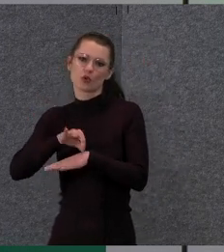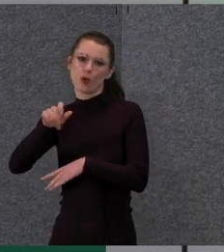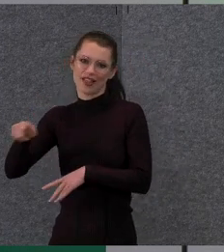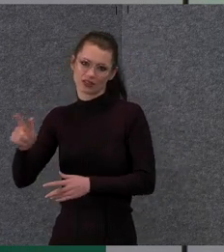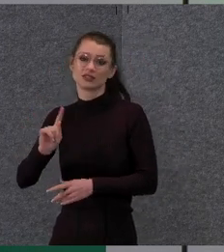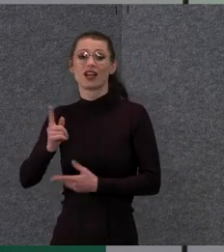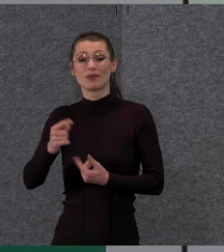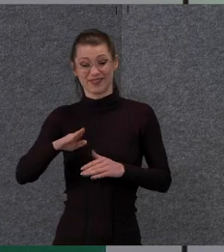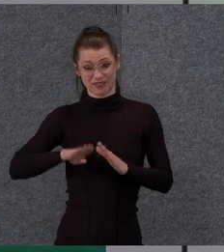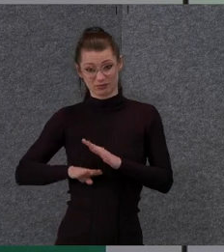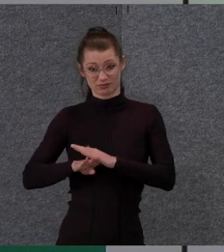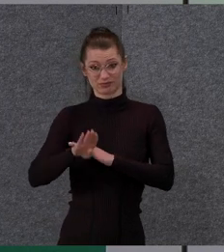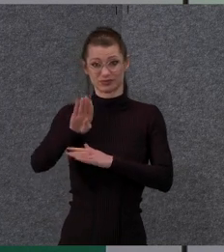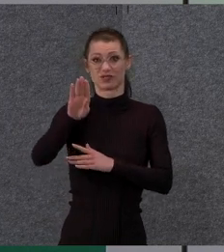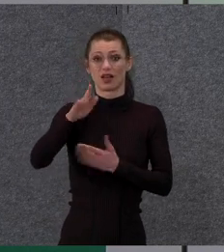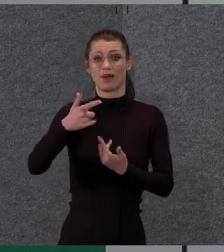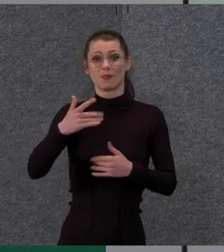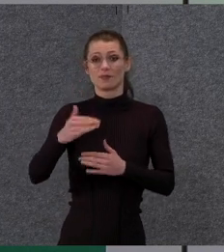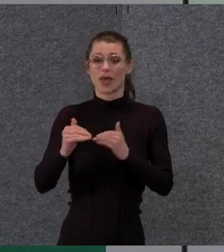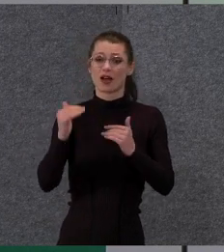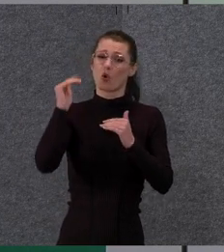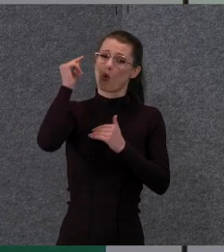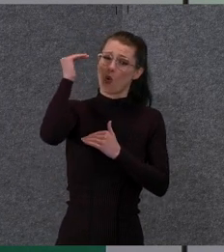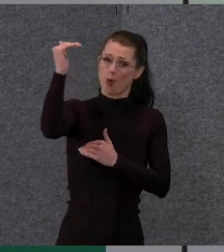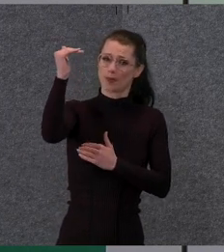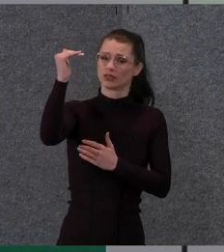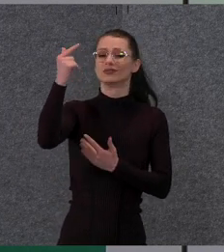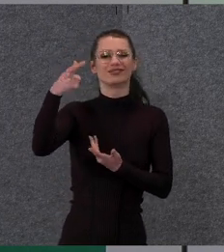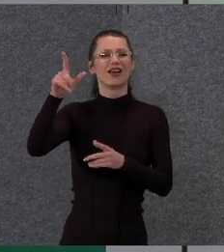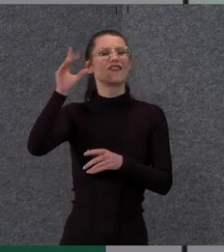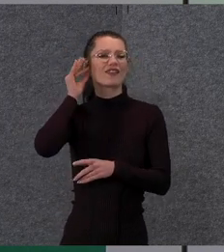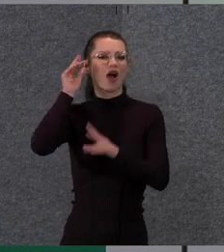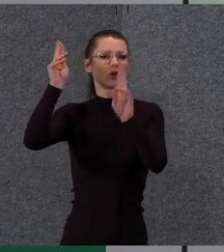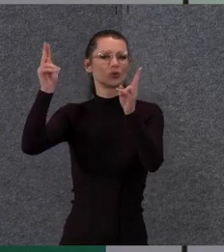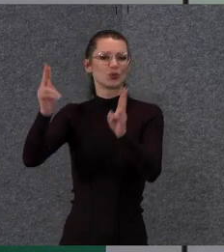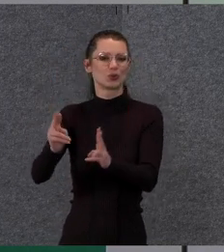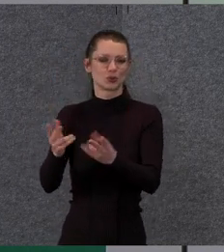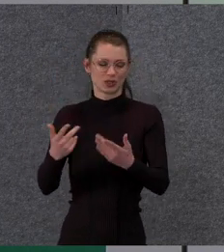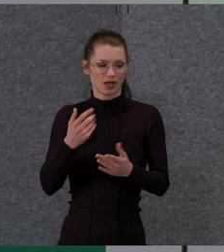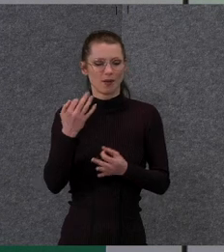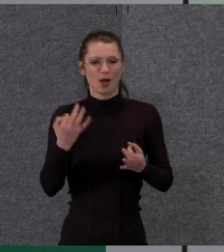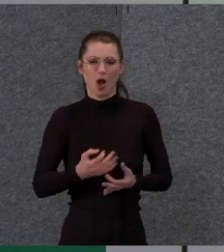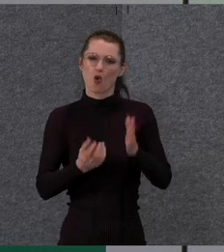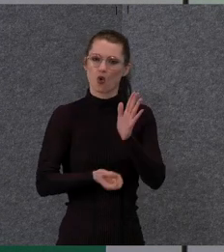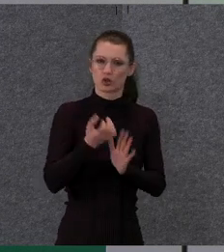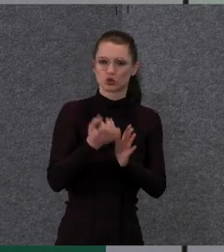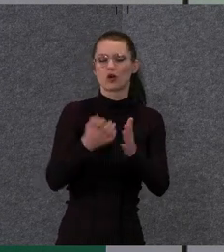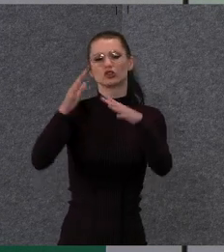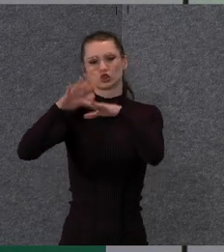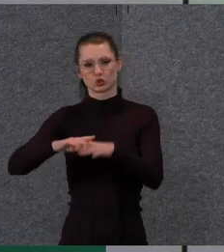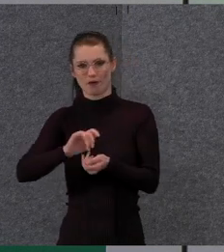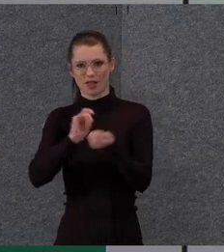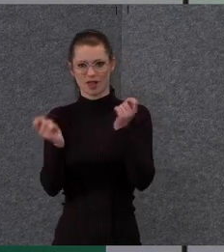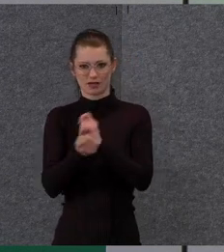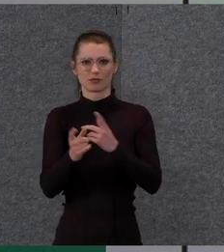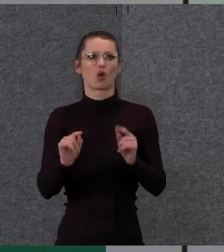kommen, desto weniger Frauen finden wir dort. Wir brauchen auch dort einen Kultur- und Strukturwandel. Das Label